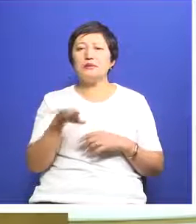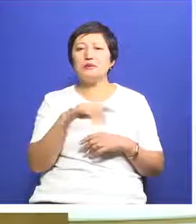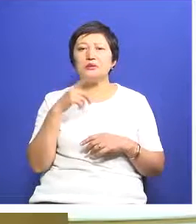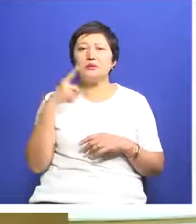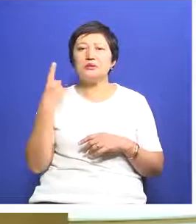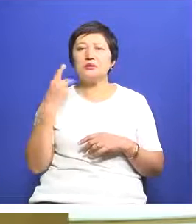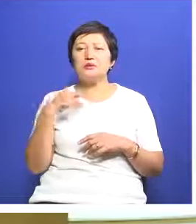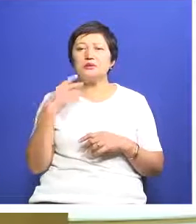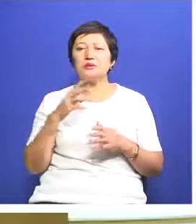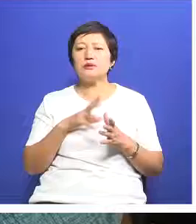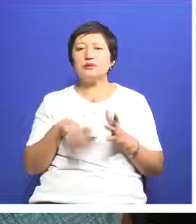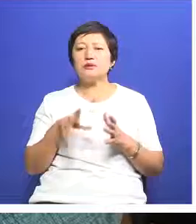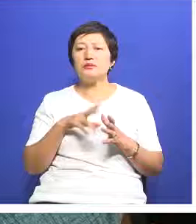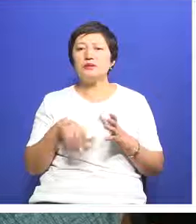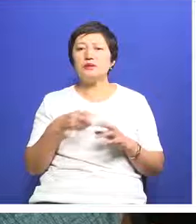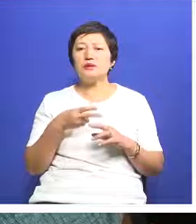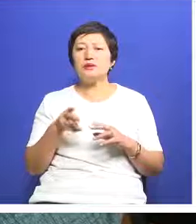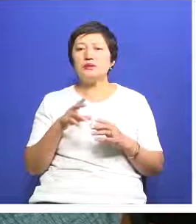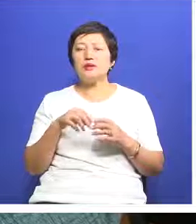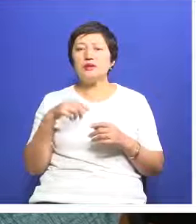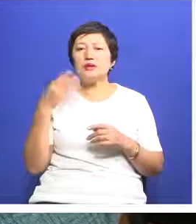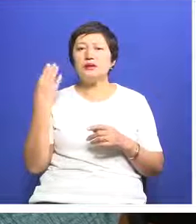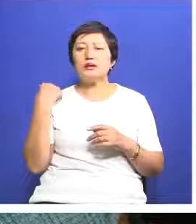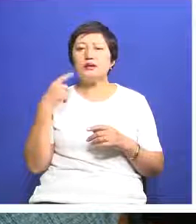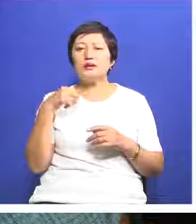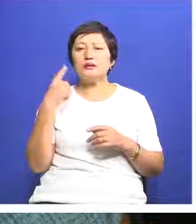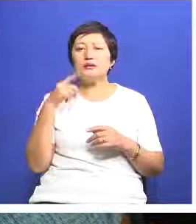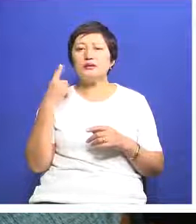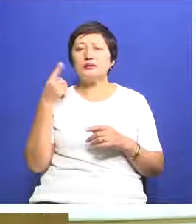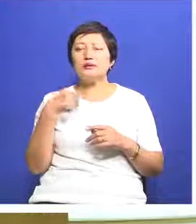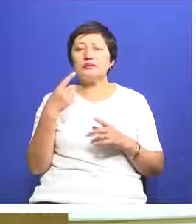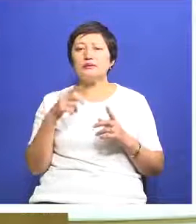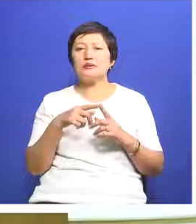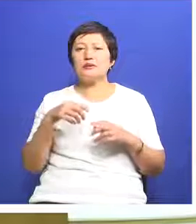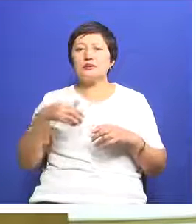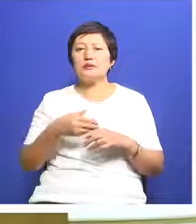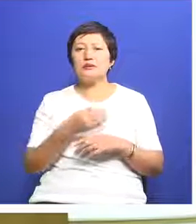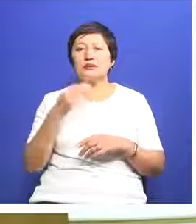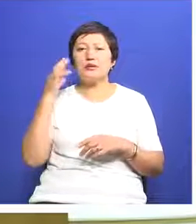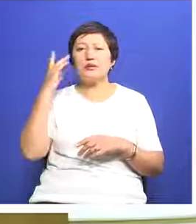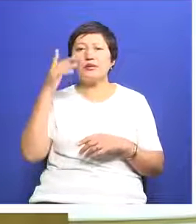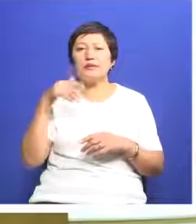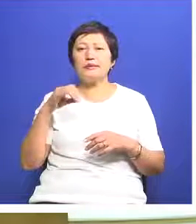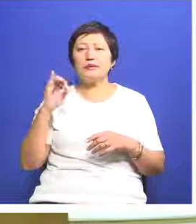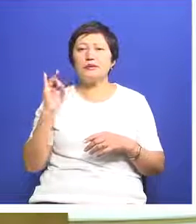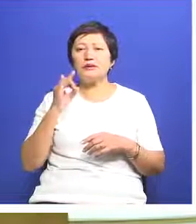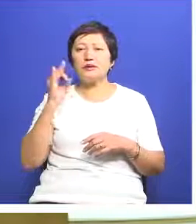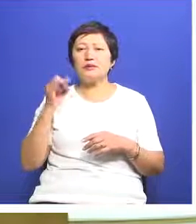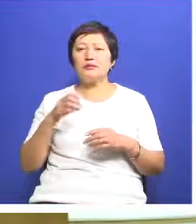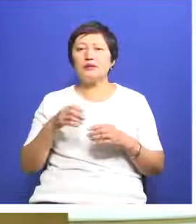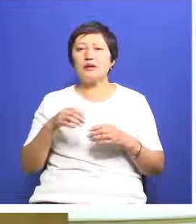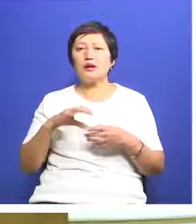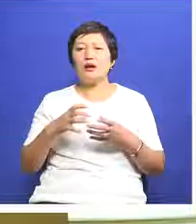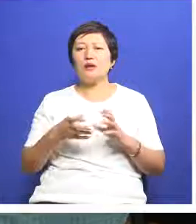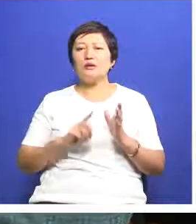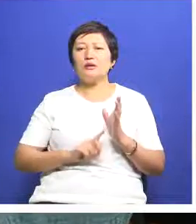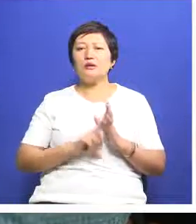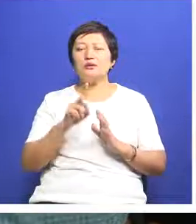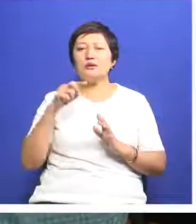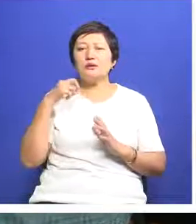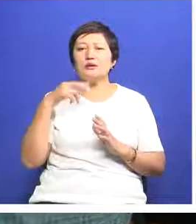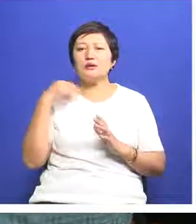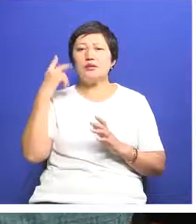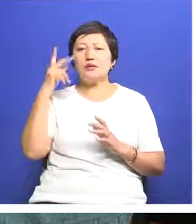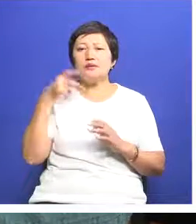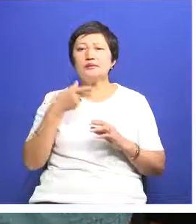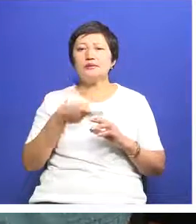бизде энди 55-тен асып баратырбыз. Кийинки жаштарга берсек, аларды жаңа ой, жаңа идея менен ары карап ауыл дамытса деген ойдамын.